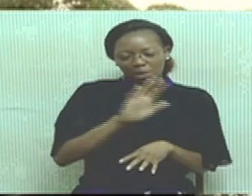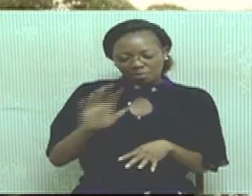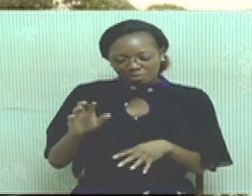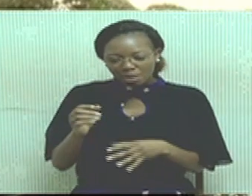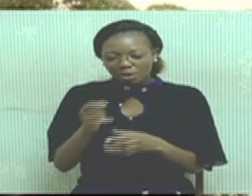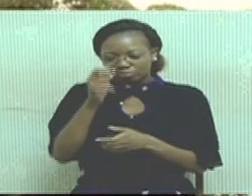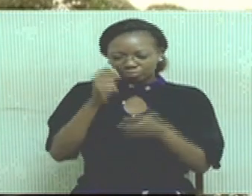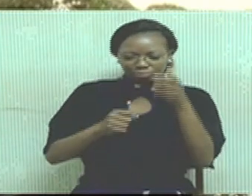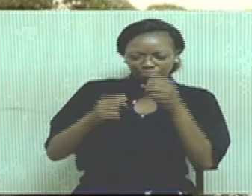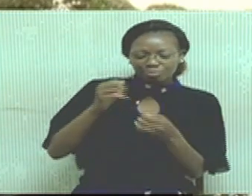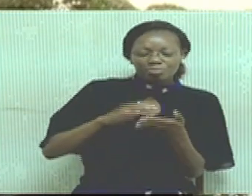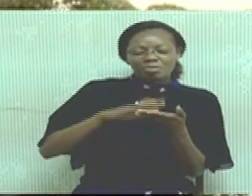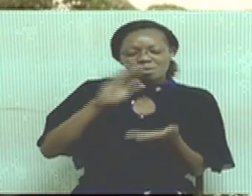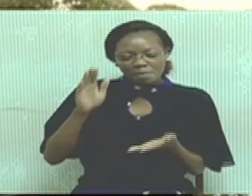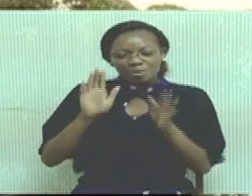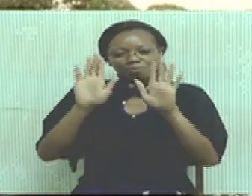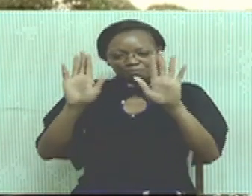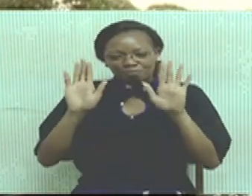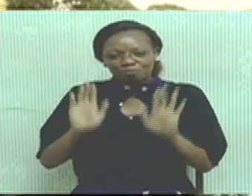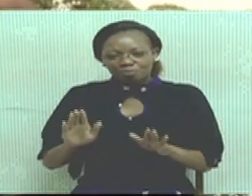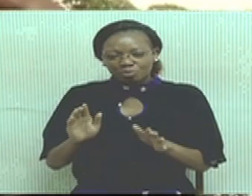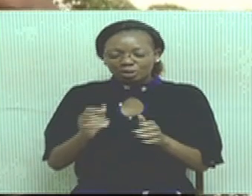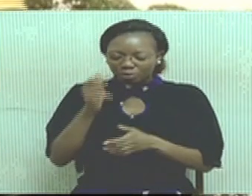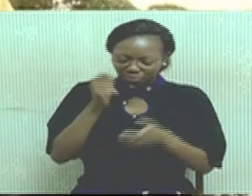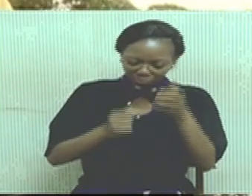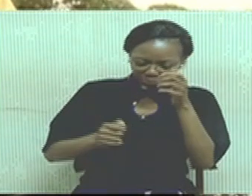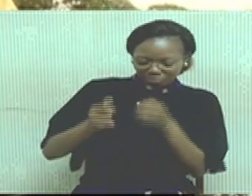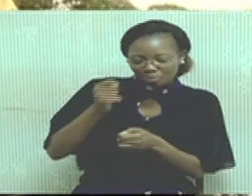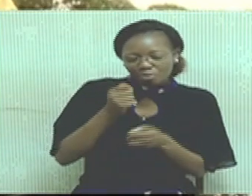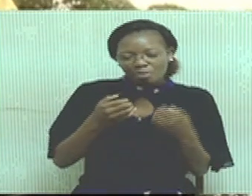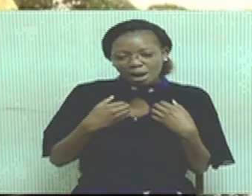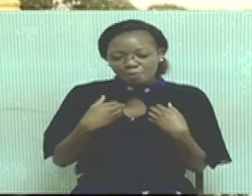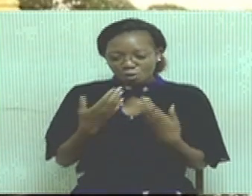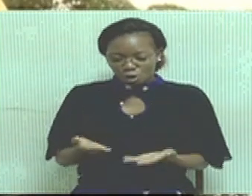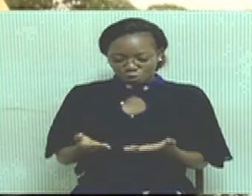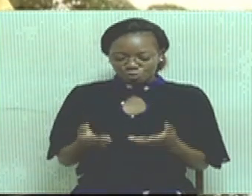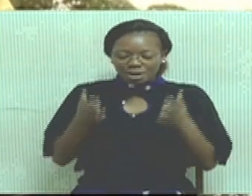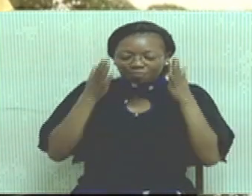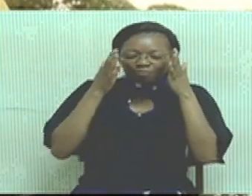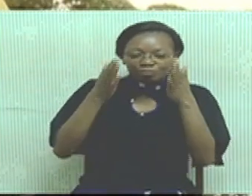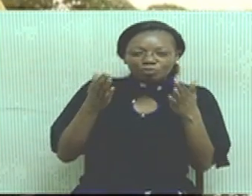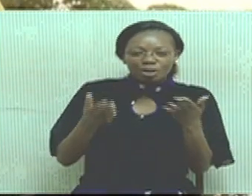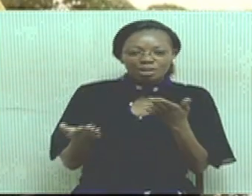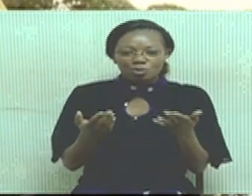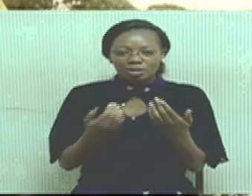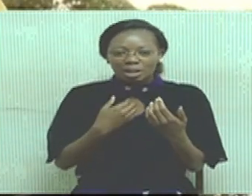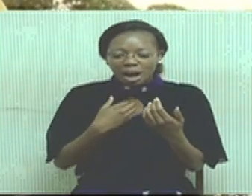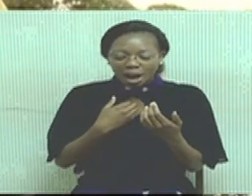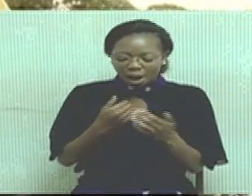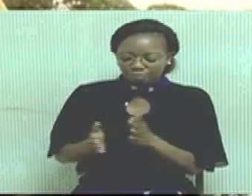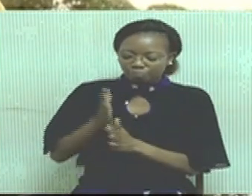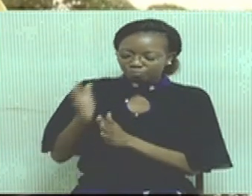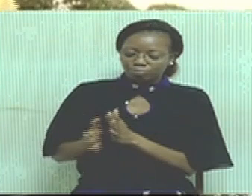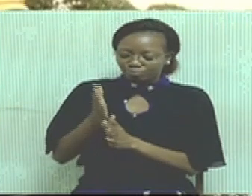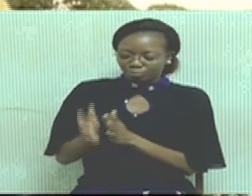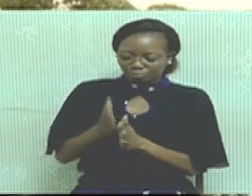maziwa mengi ni vema kumlisha vizuri. Na jambo hili huangumu hasa wakati wa kiangazi. Leo hii tutaangazia mashine ya